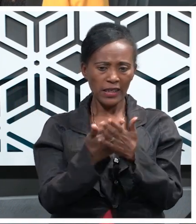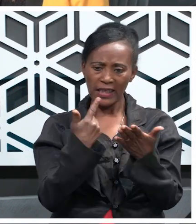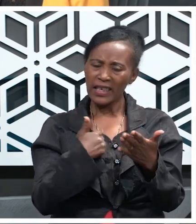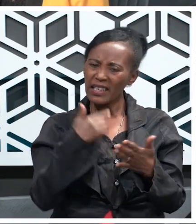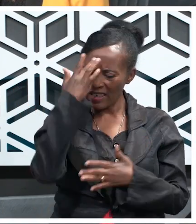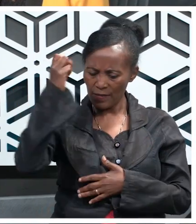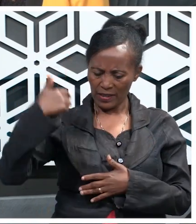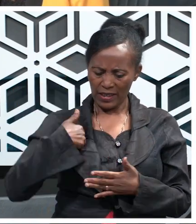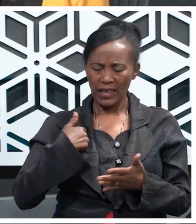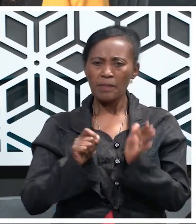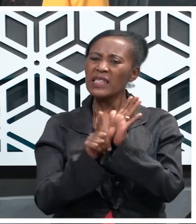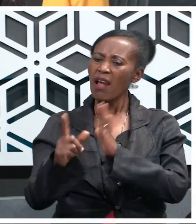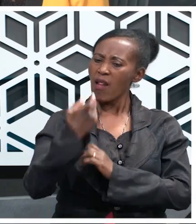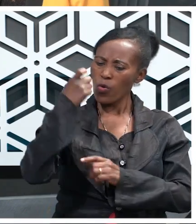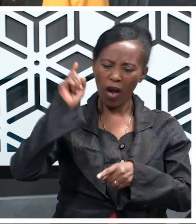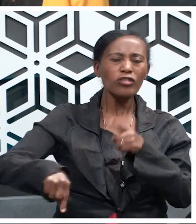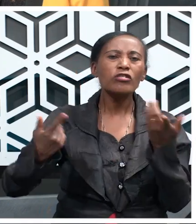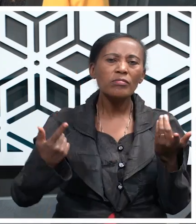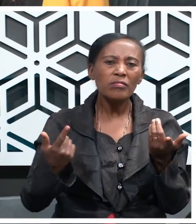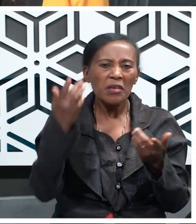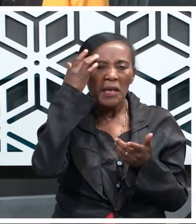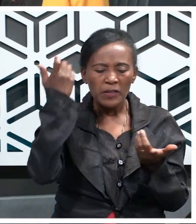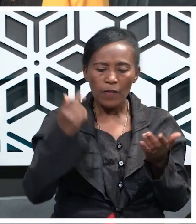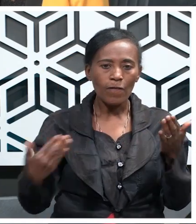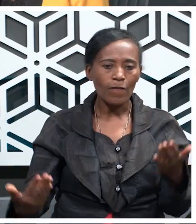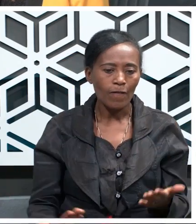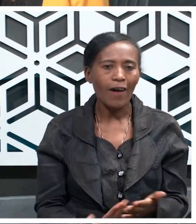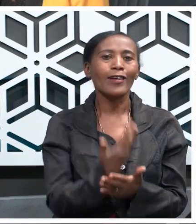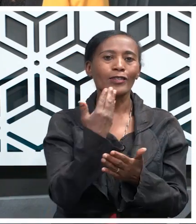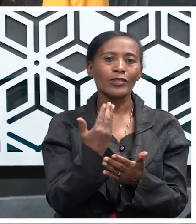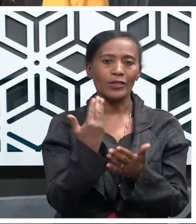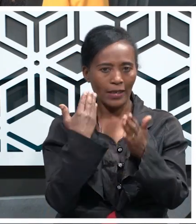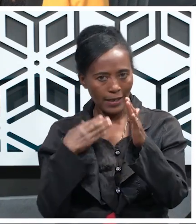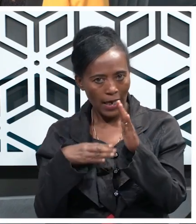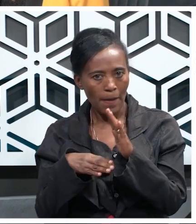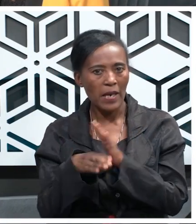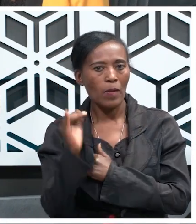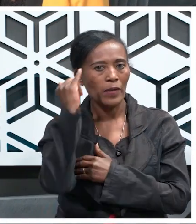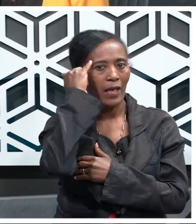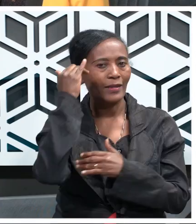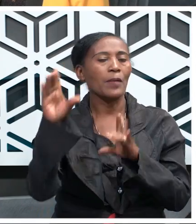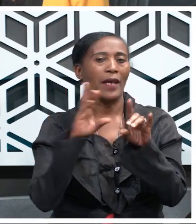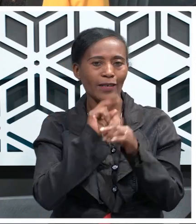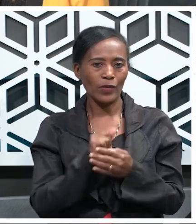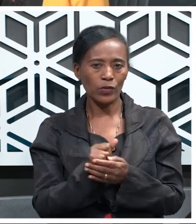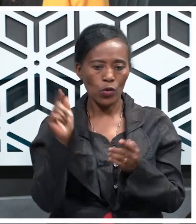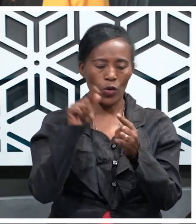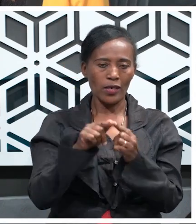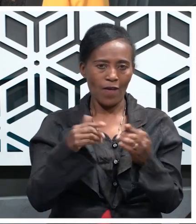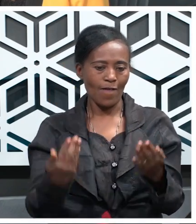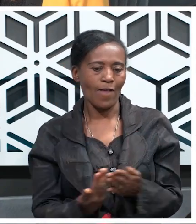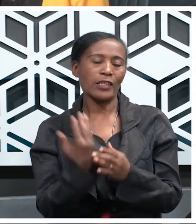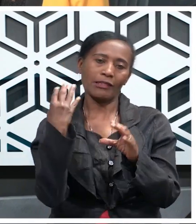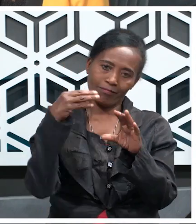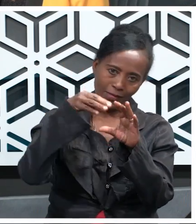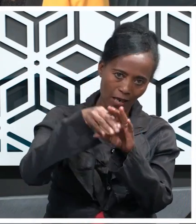ይከብዳል። ስለዚህ እኔ ደግሞ ለምን ለነሱ ኤግዛምፕል አልሆነም በሚለው ፋሽን ውስጥ ለመግባት ነው ሐሳብ ያደረኩትና